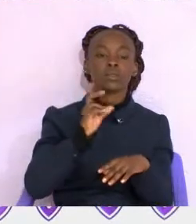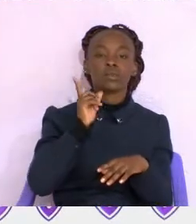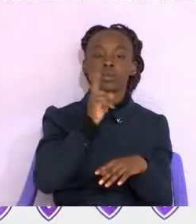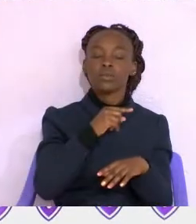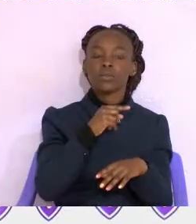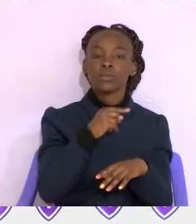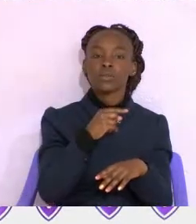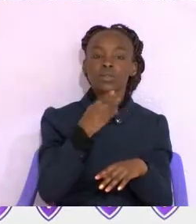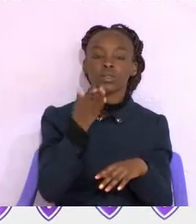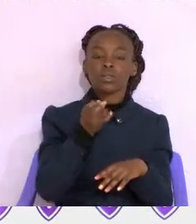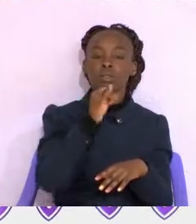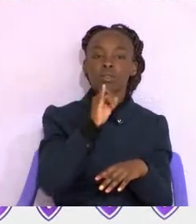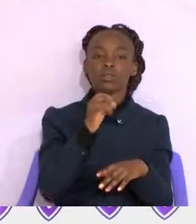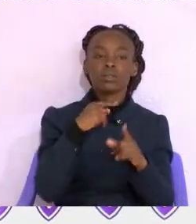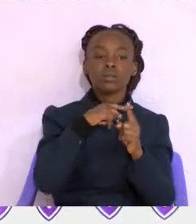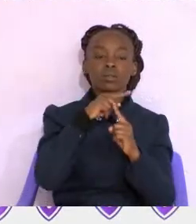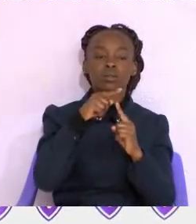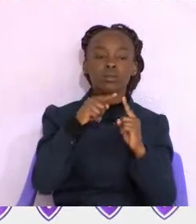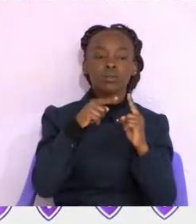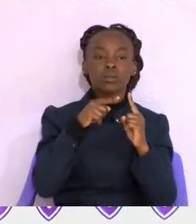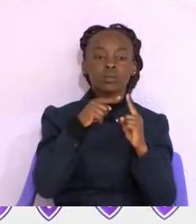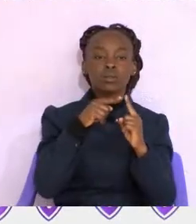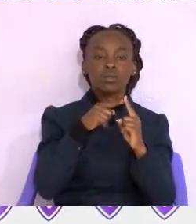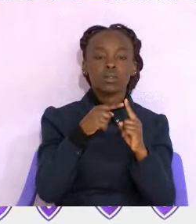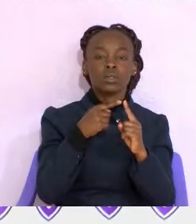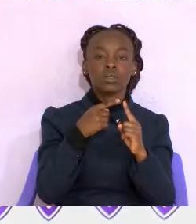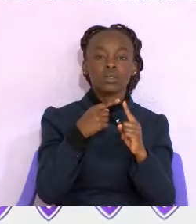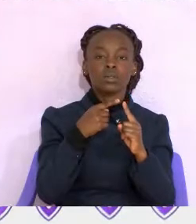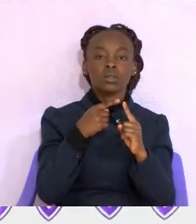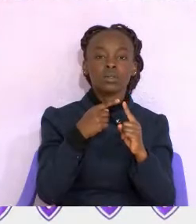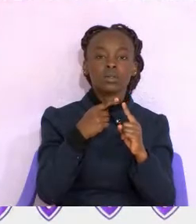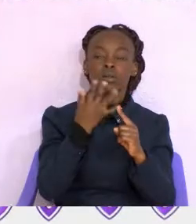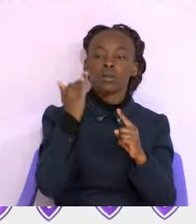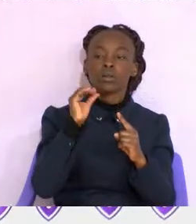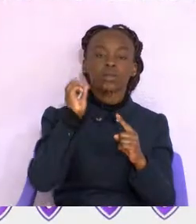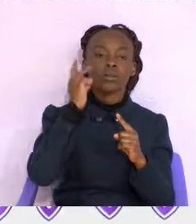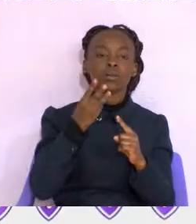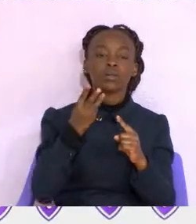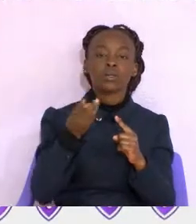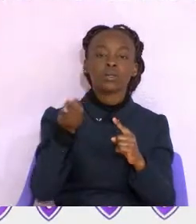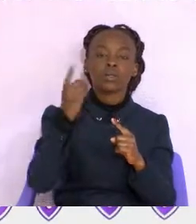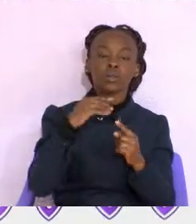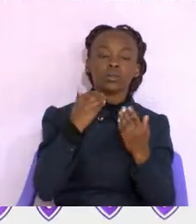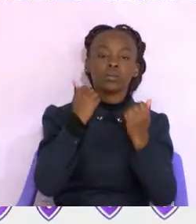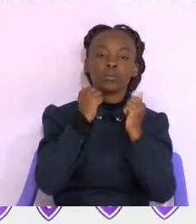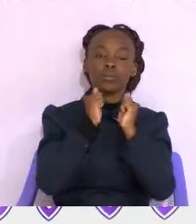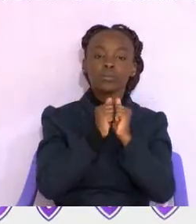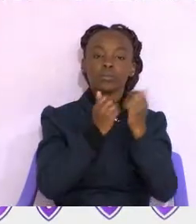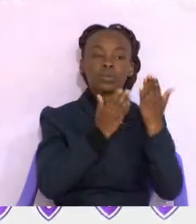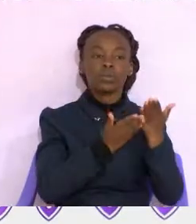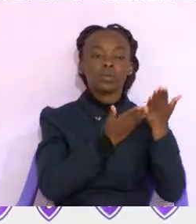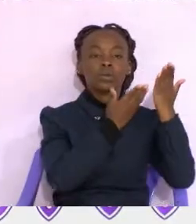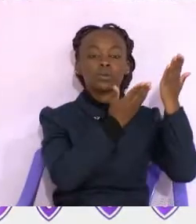anasema basi hapo ndipo watalete dhabihu inayonipendeza. Wapendwa, wakati Mungu anataka kutengeneza mtu